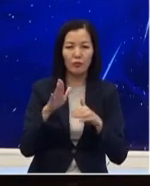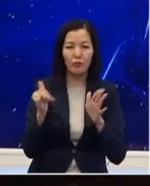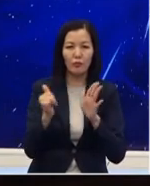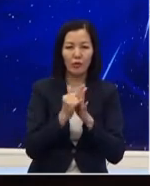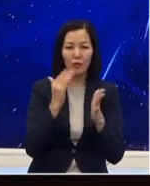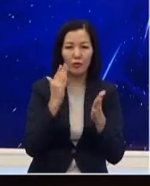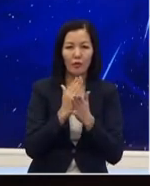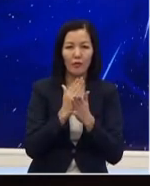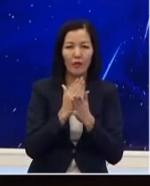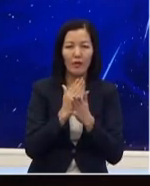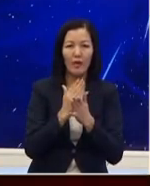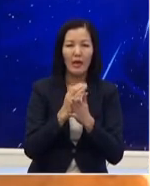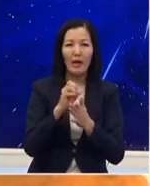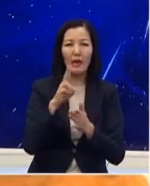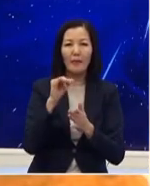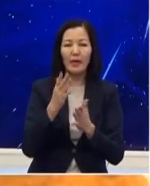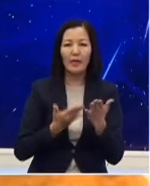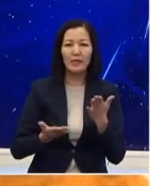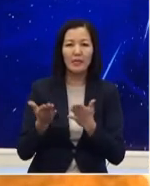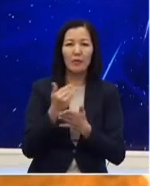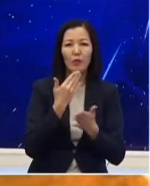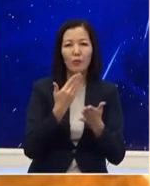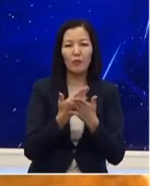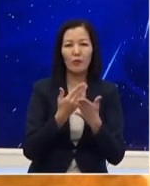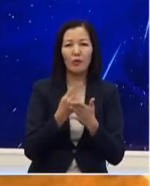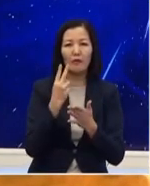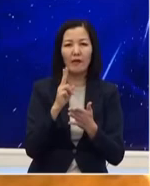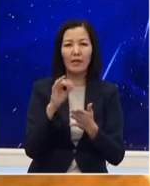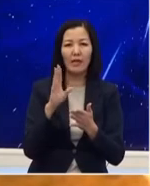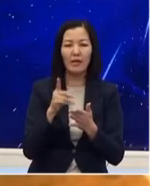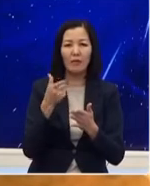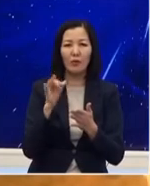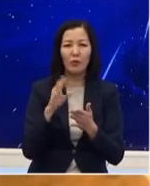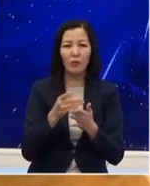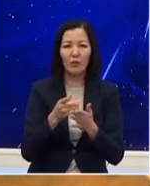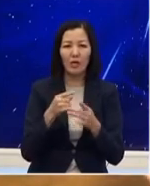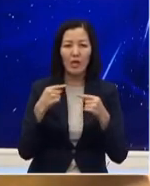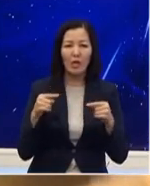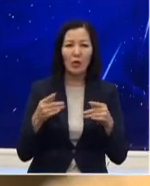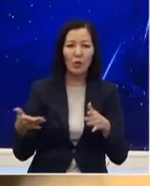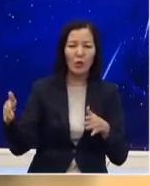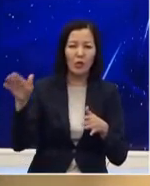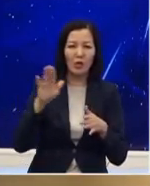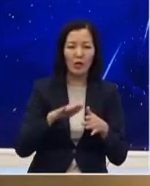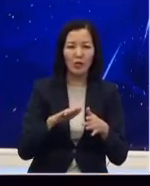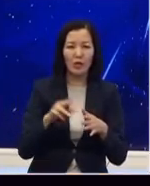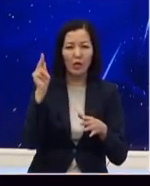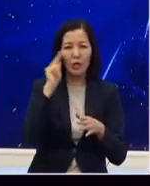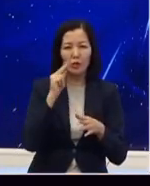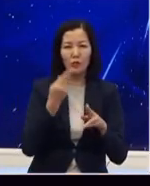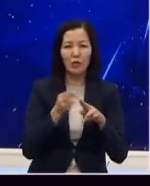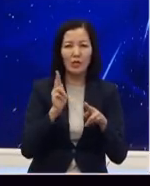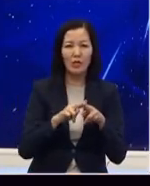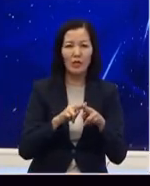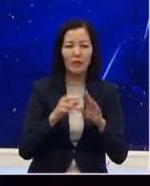оборудованием. Предполагается, что аппарат соберет примерно 2 килограмма грунта, гравия и горной породы. Изучение этих